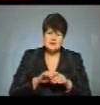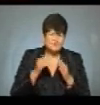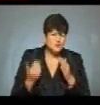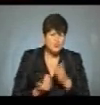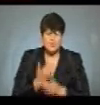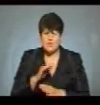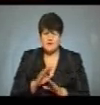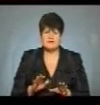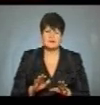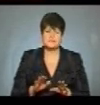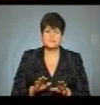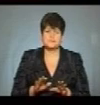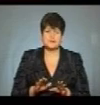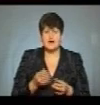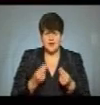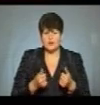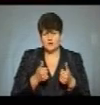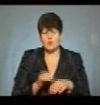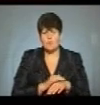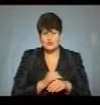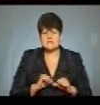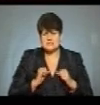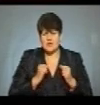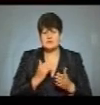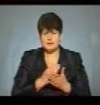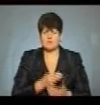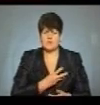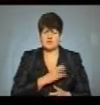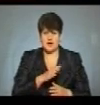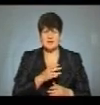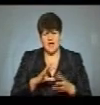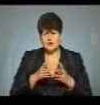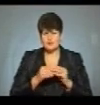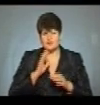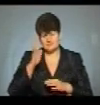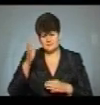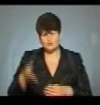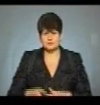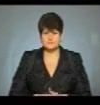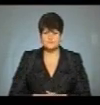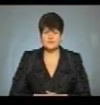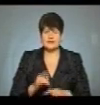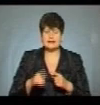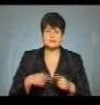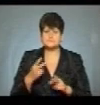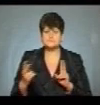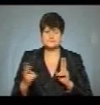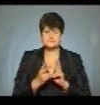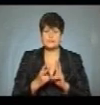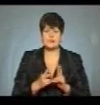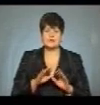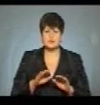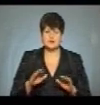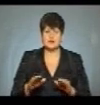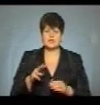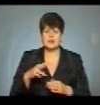А, граю добре, молодці. Вони, що стараються, мають бажання. Результат з часом прийде. Наступний матч грає дитячо-юнацька футбольна